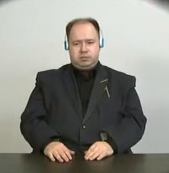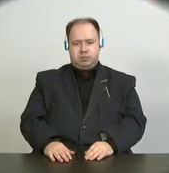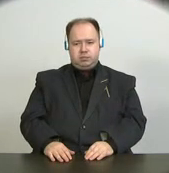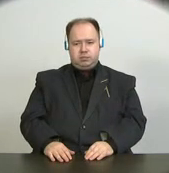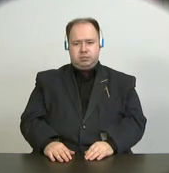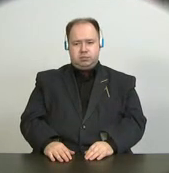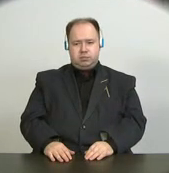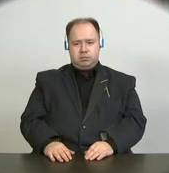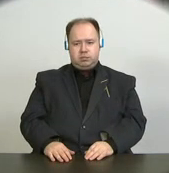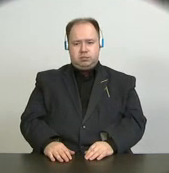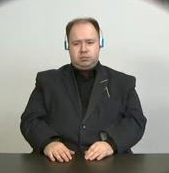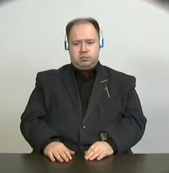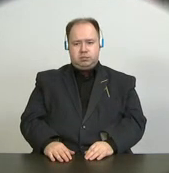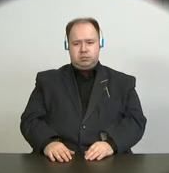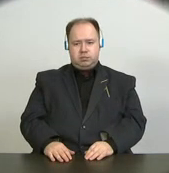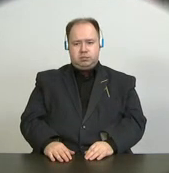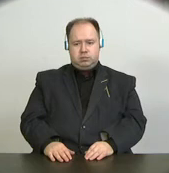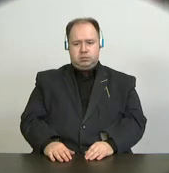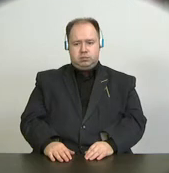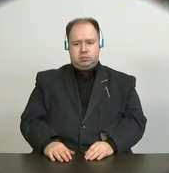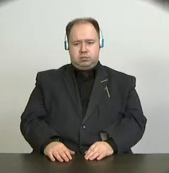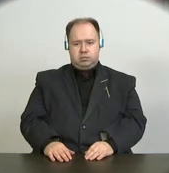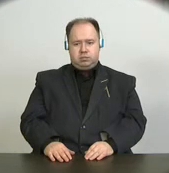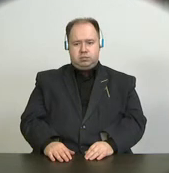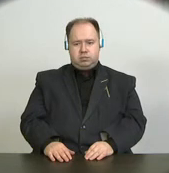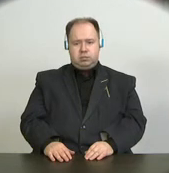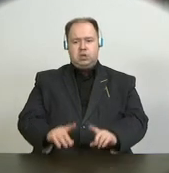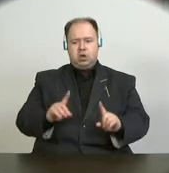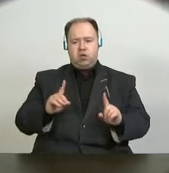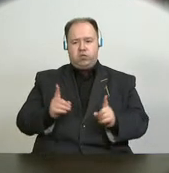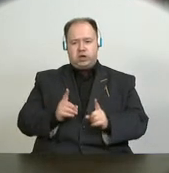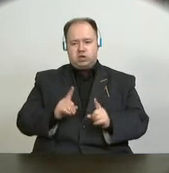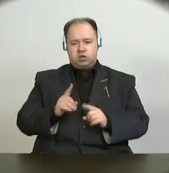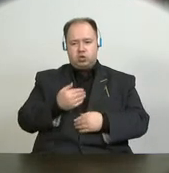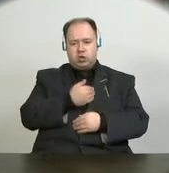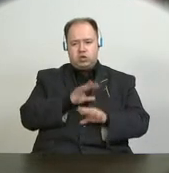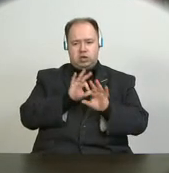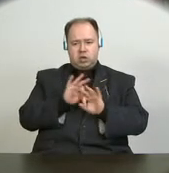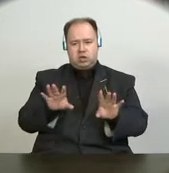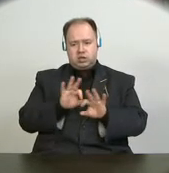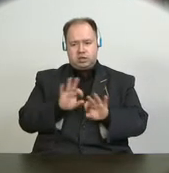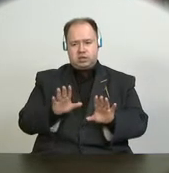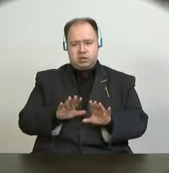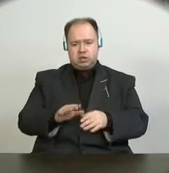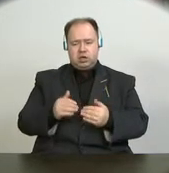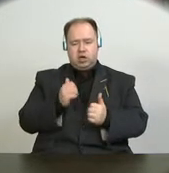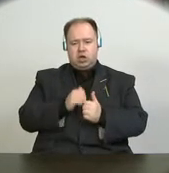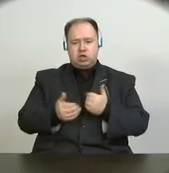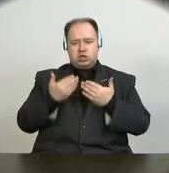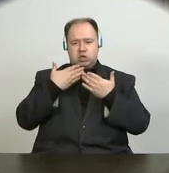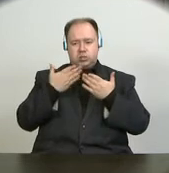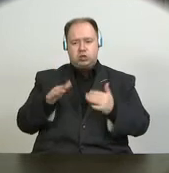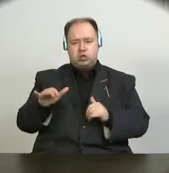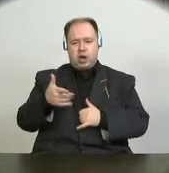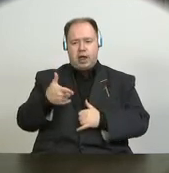собственно вкратце это то что я хотел рассказать по сути теперь часто задают вопрос а где же